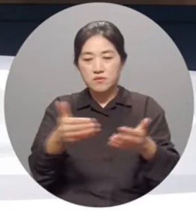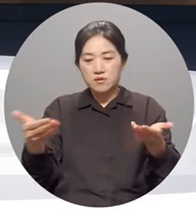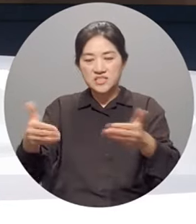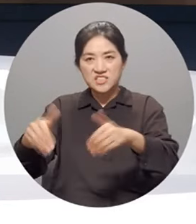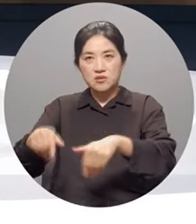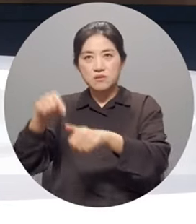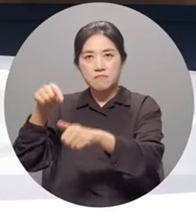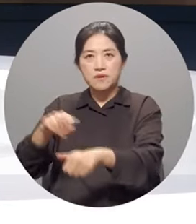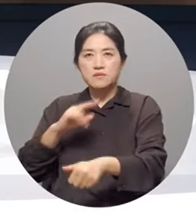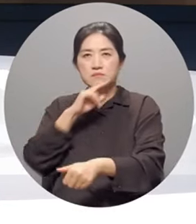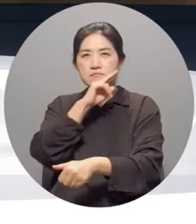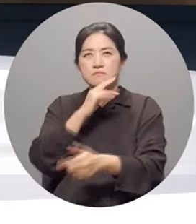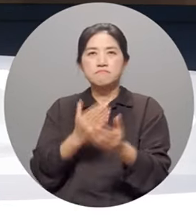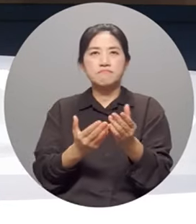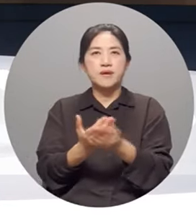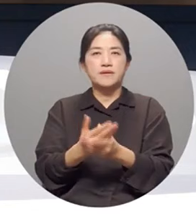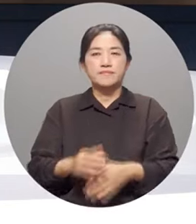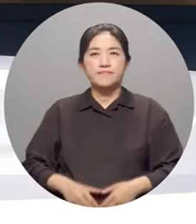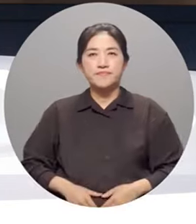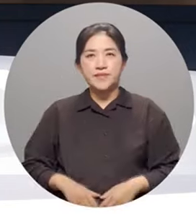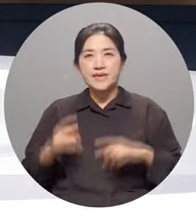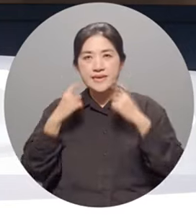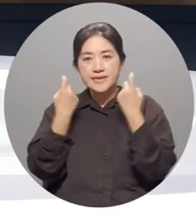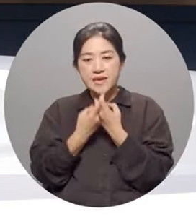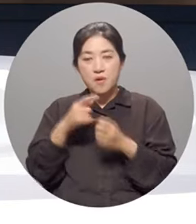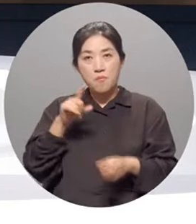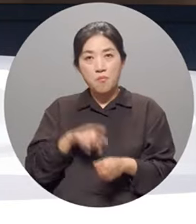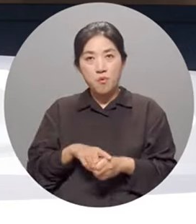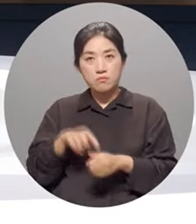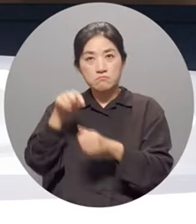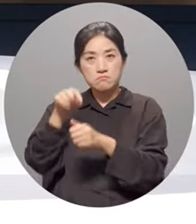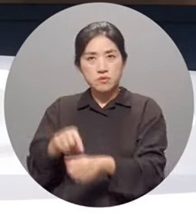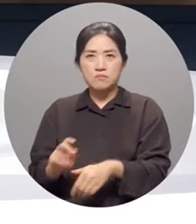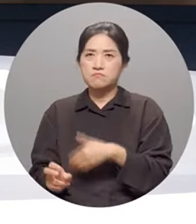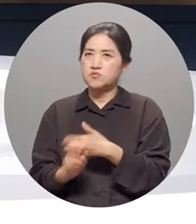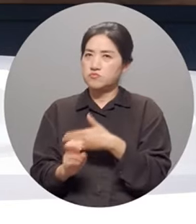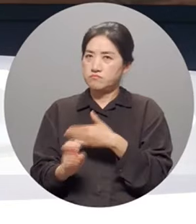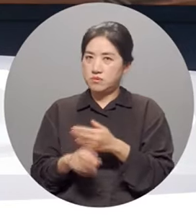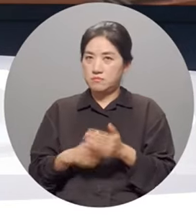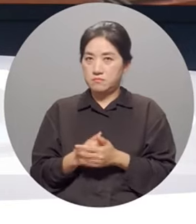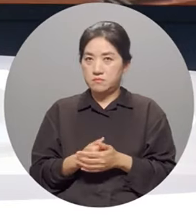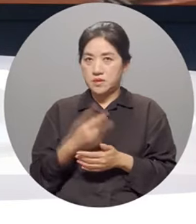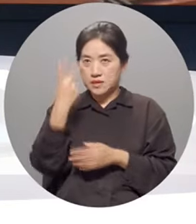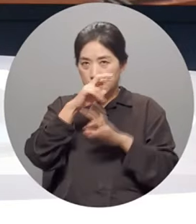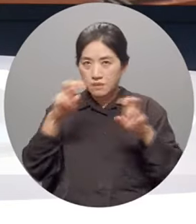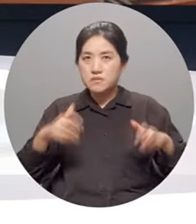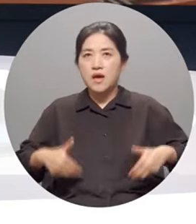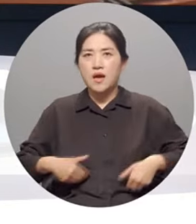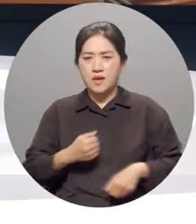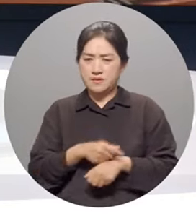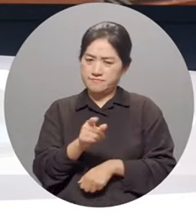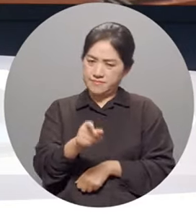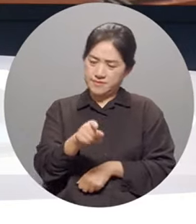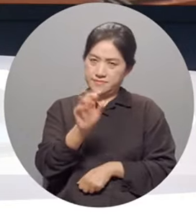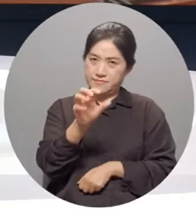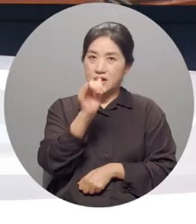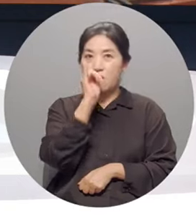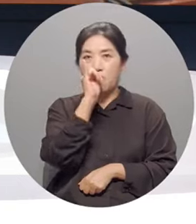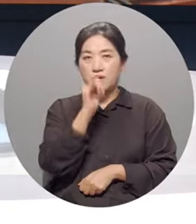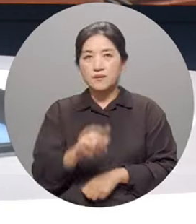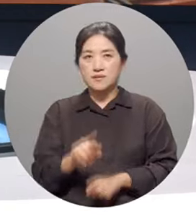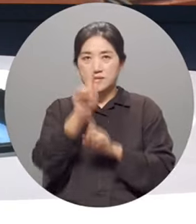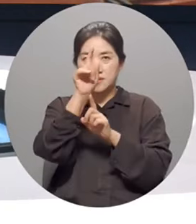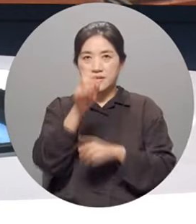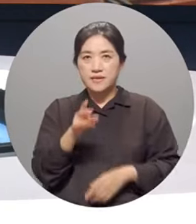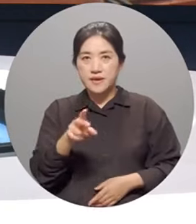지시했다는 의혹이 불거졌습니다 사적인 목적에 부당한 지시인만큼 감사를 해야 한다는 질타가 이어졌습니다